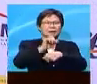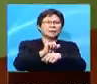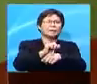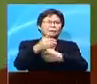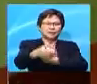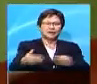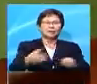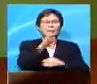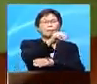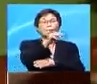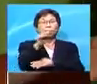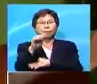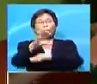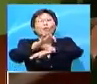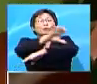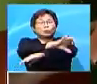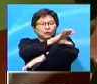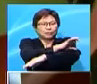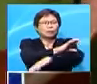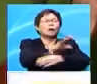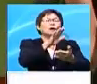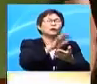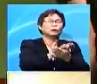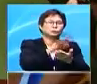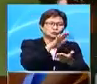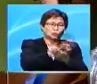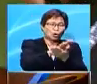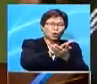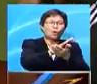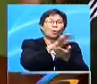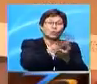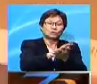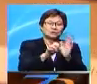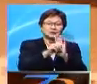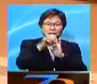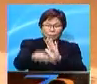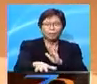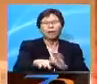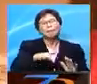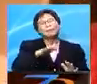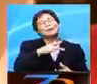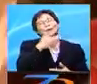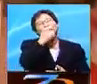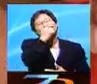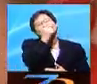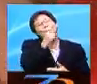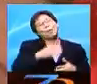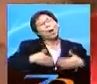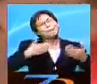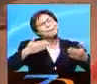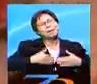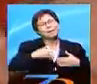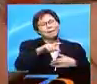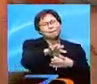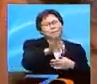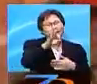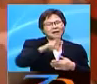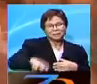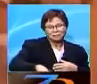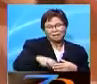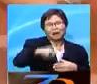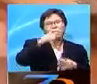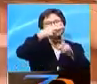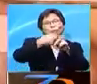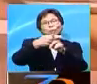bilik sementara itu pihak sekolah kebangsaan Setapak merasa teruja apabila dipilih menjadi lokasi pertama jelajah Ramadan